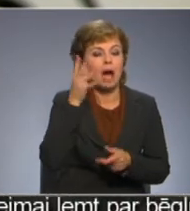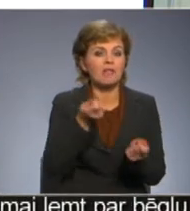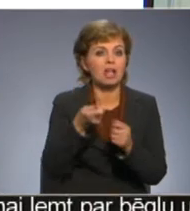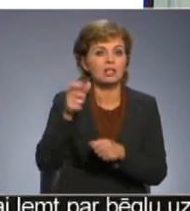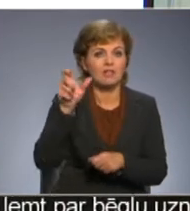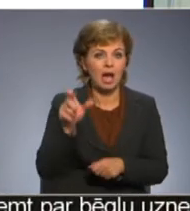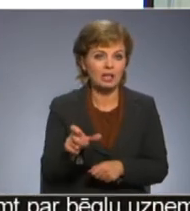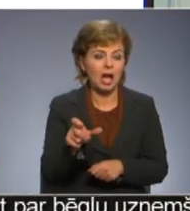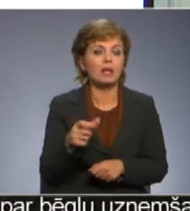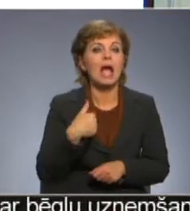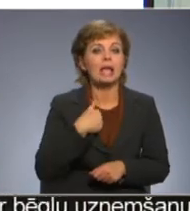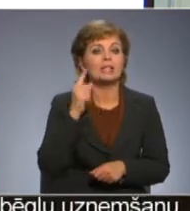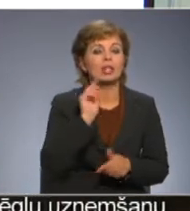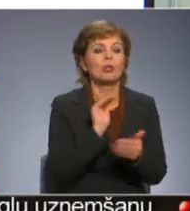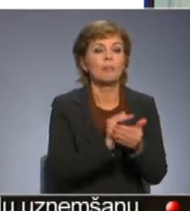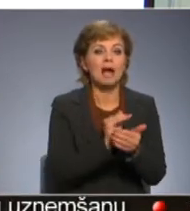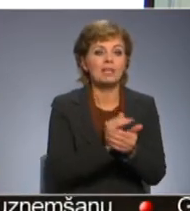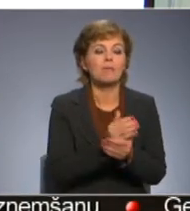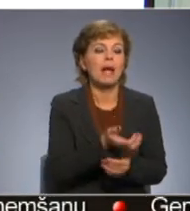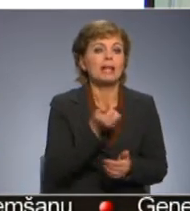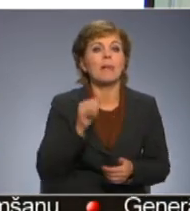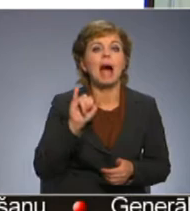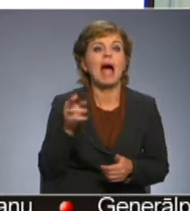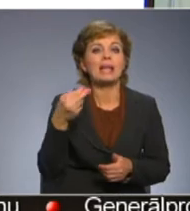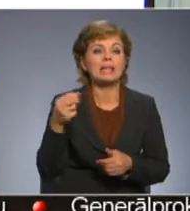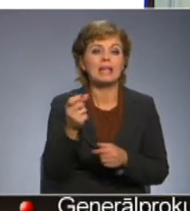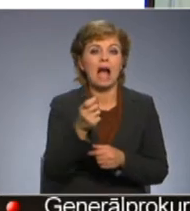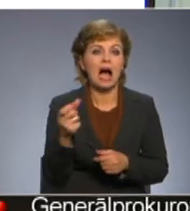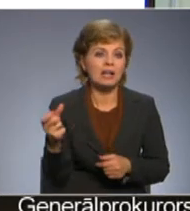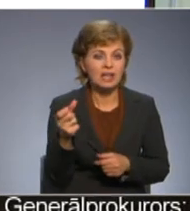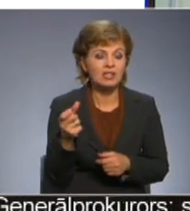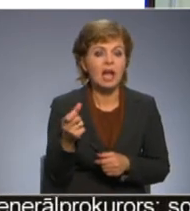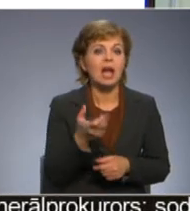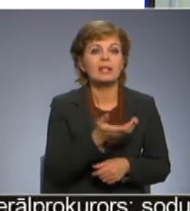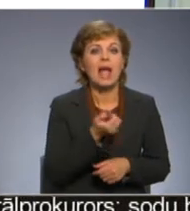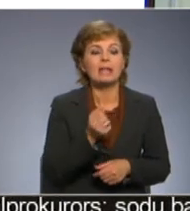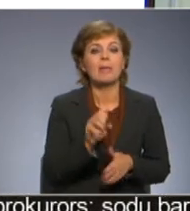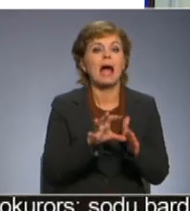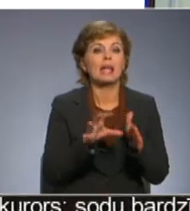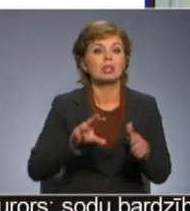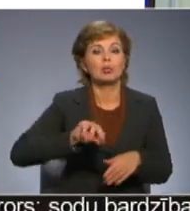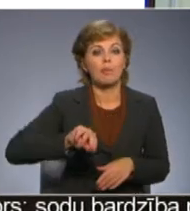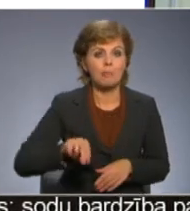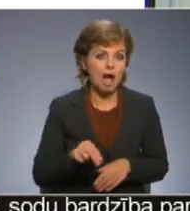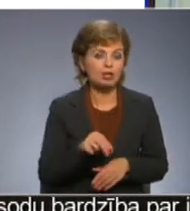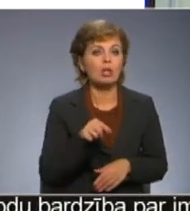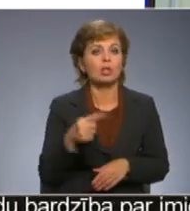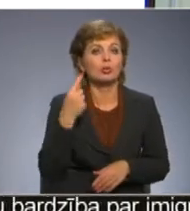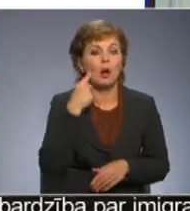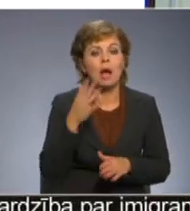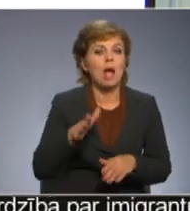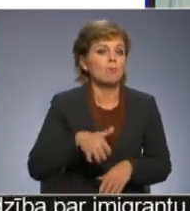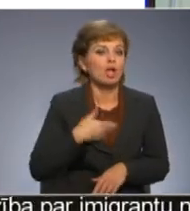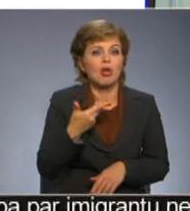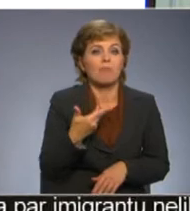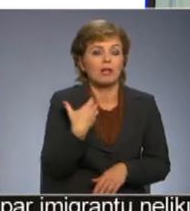vadītāji. Es zinu, ka arī man paziņas daudzi neņēma ID kartas, un ID kartas, ka ņēma, arī neņēma elektroniskos parakstus ar tādu domu, nu, kam man viņu